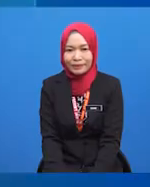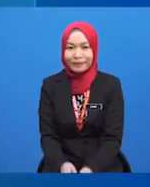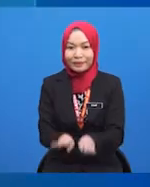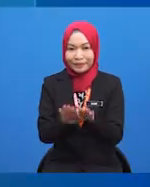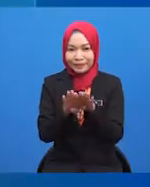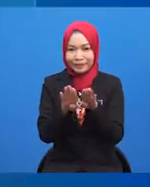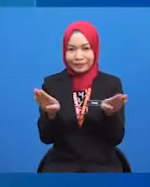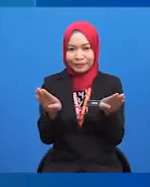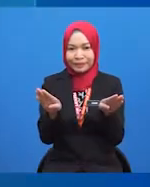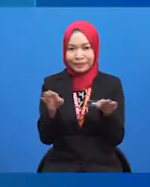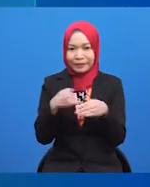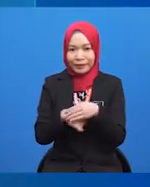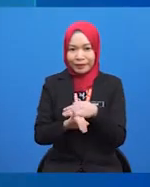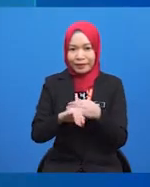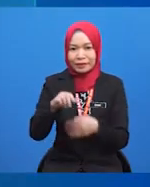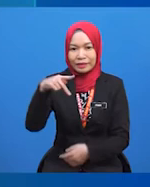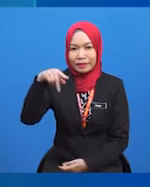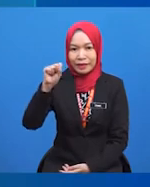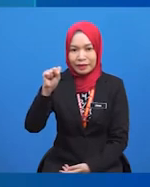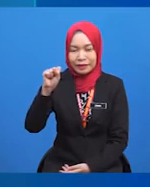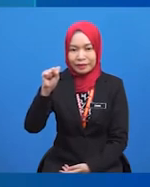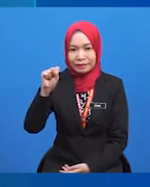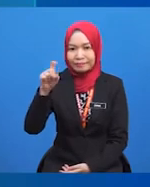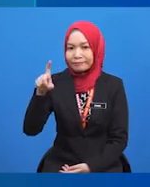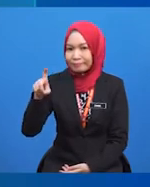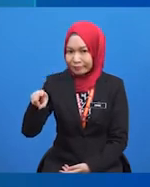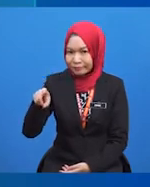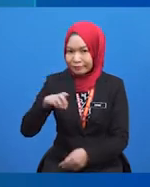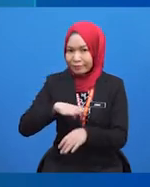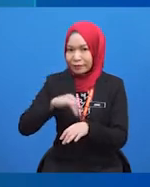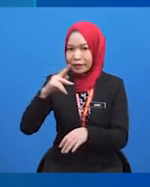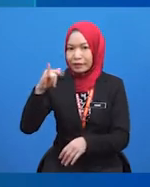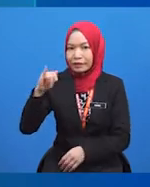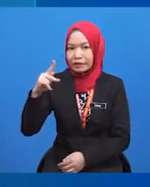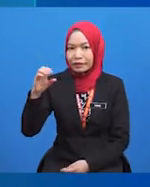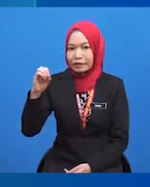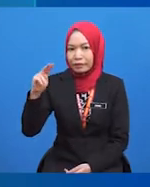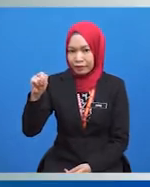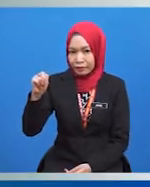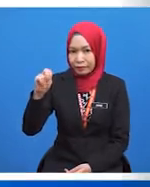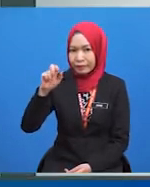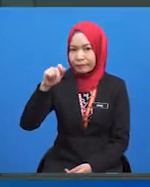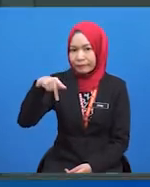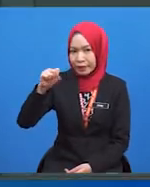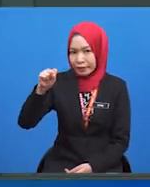Buka perisian Adobe Photoshop. Klik pada ikon Adobe Photoshop.